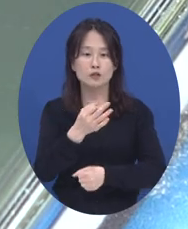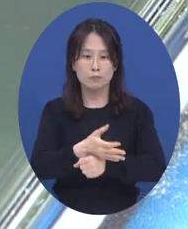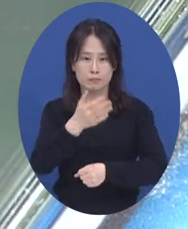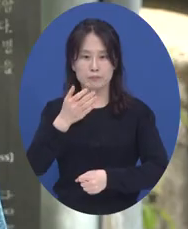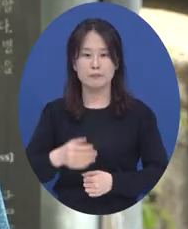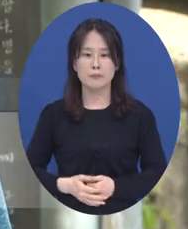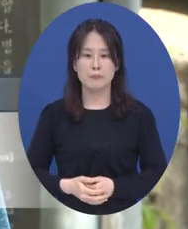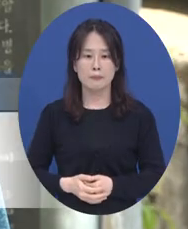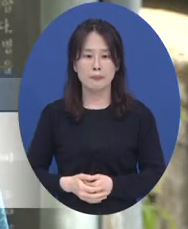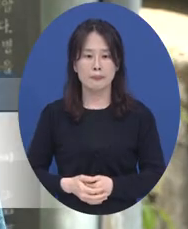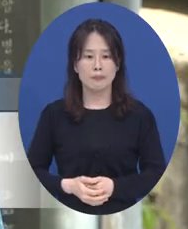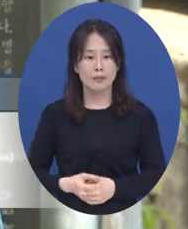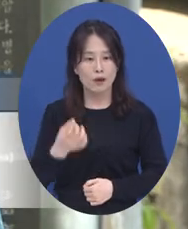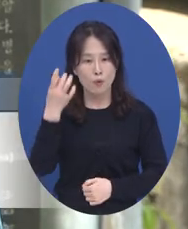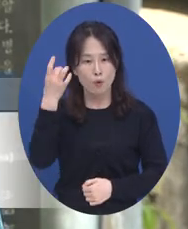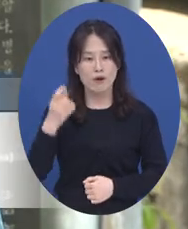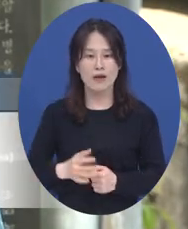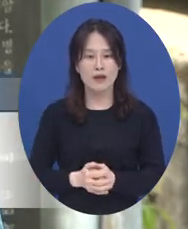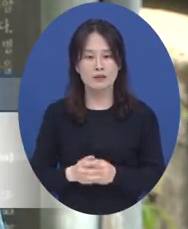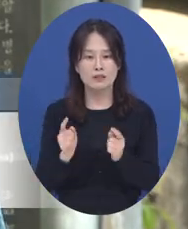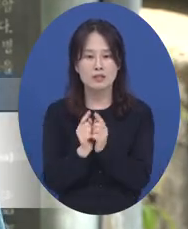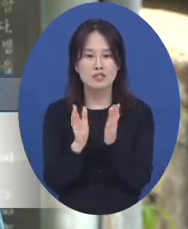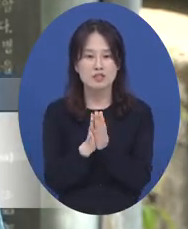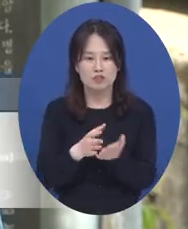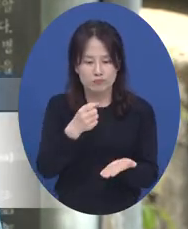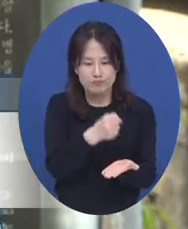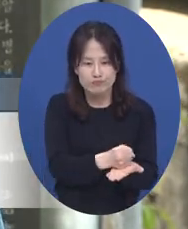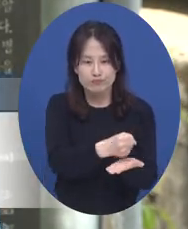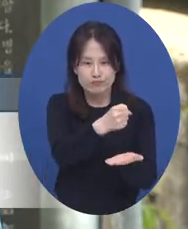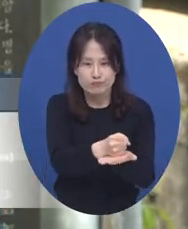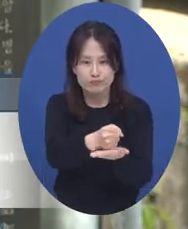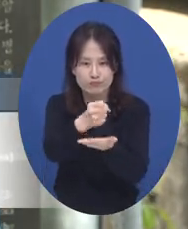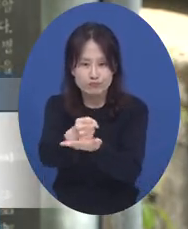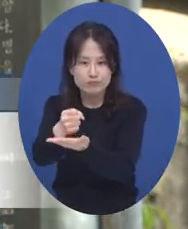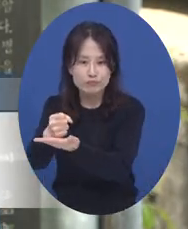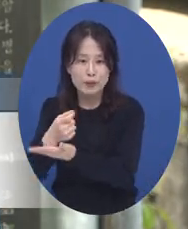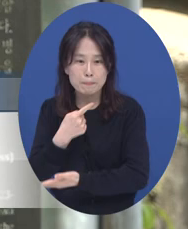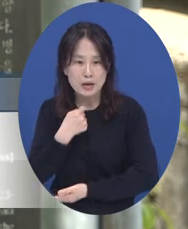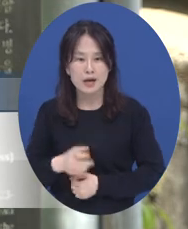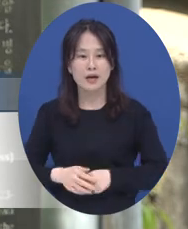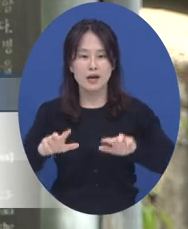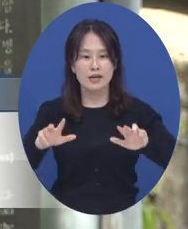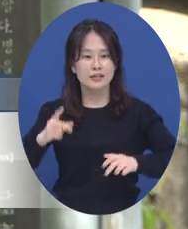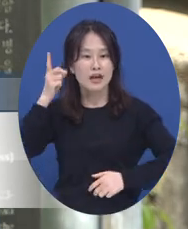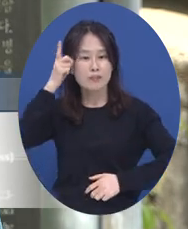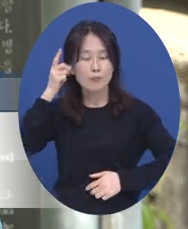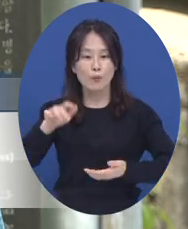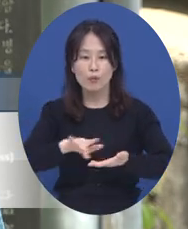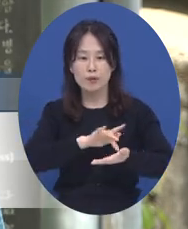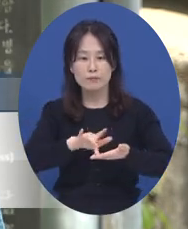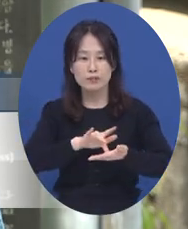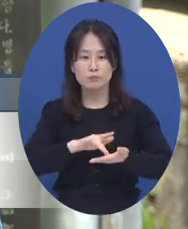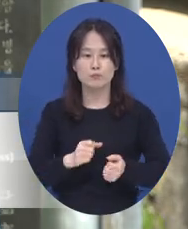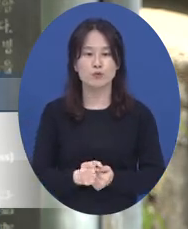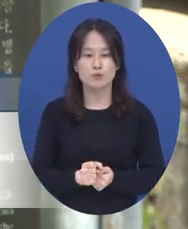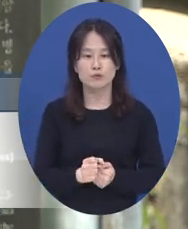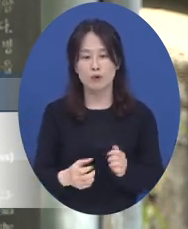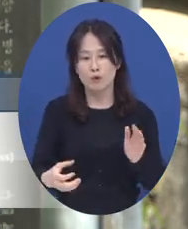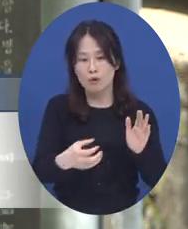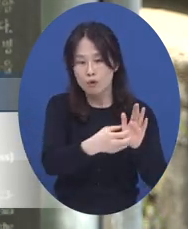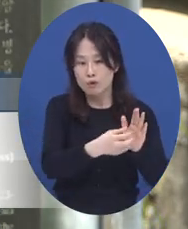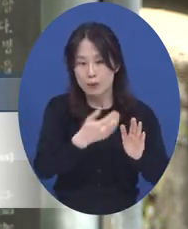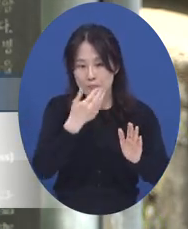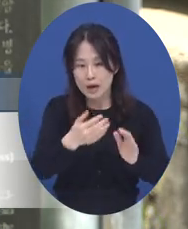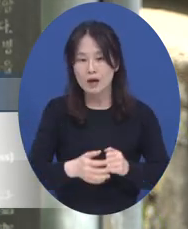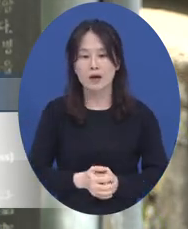있습니다. 원래는 오프라인으로 스탬프를 찍고 다녔었는데 그걸 이제 핸드폰으로 이제